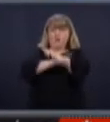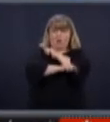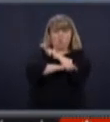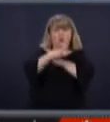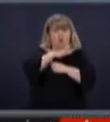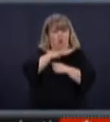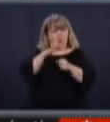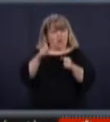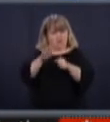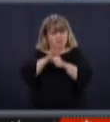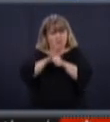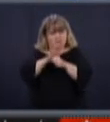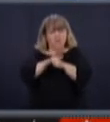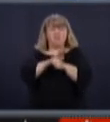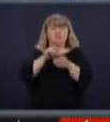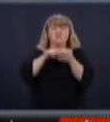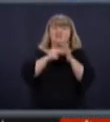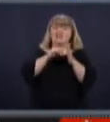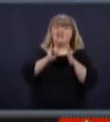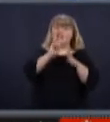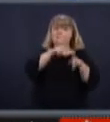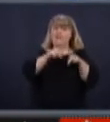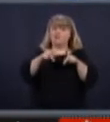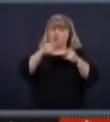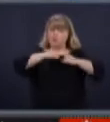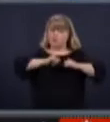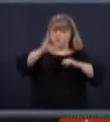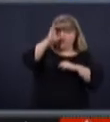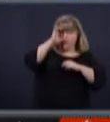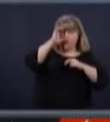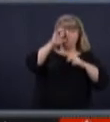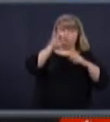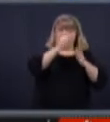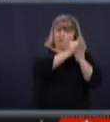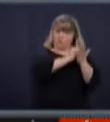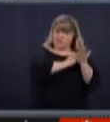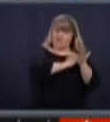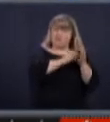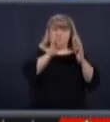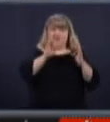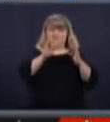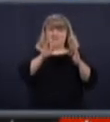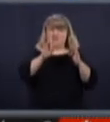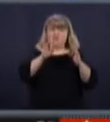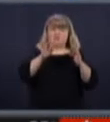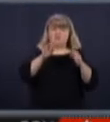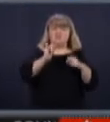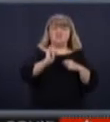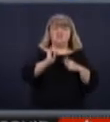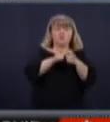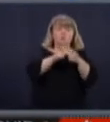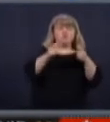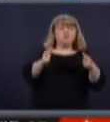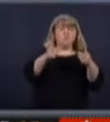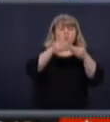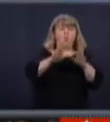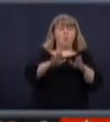pourrait, si les gens respectent les consignes, à mon avis, parce que enquêter sur une manufacture qu'on vient d'ouvrir, c'est une